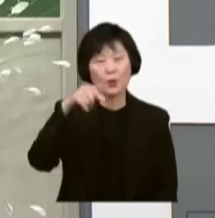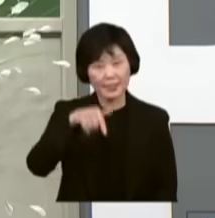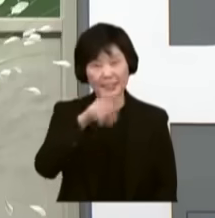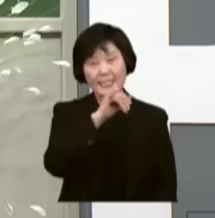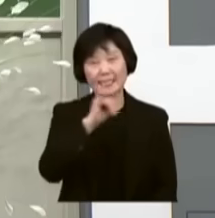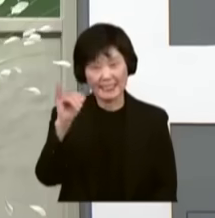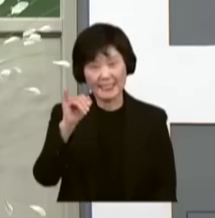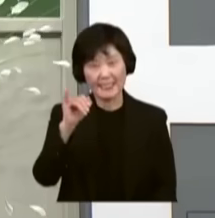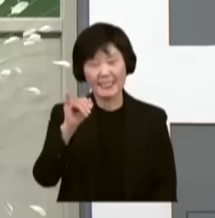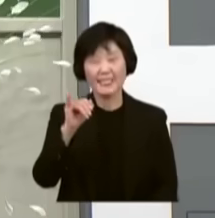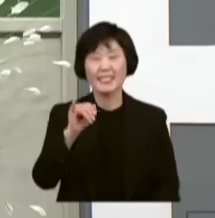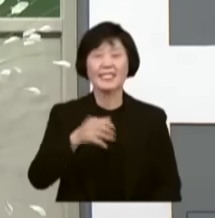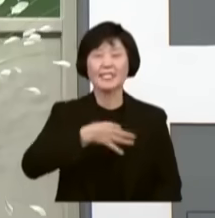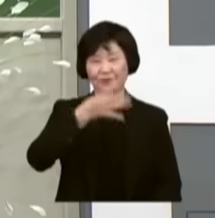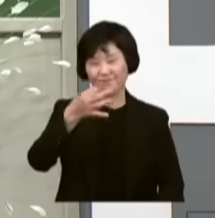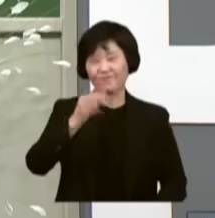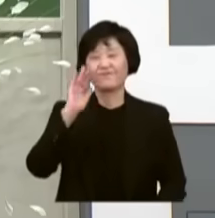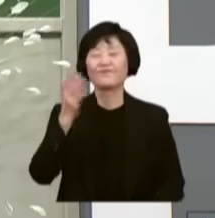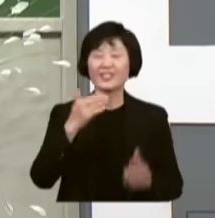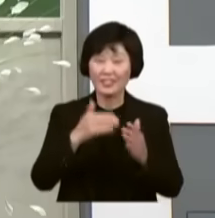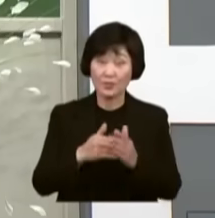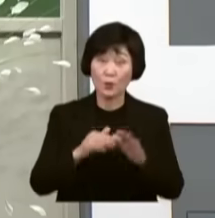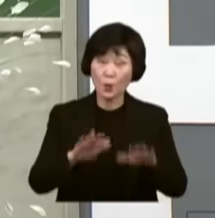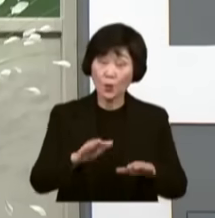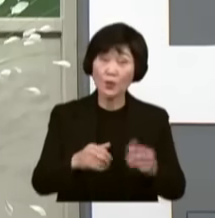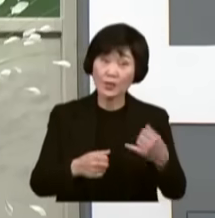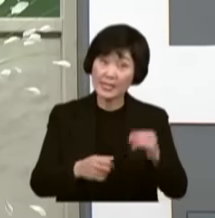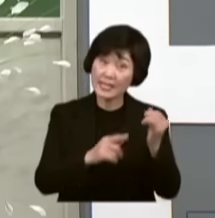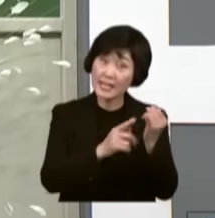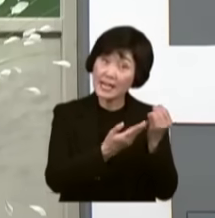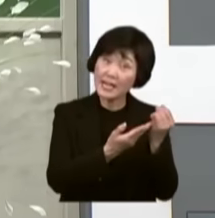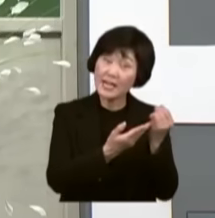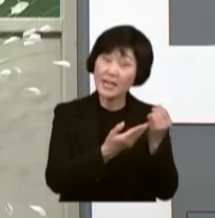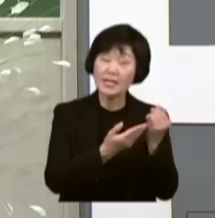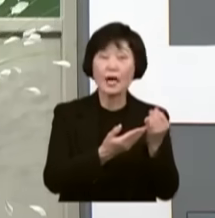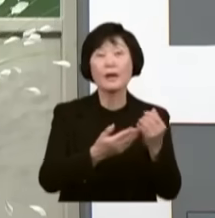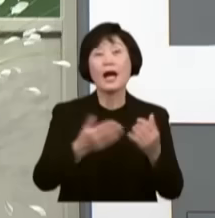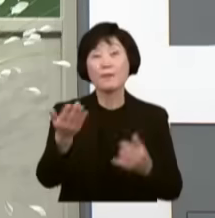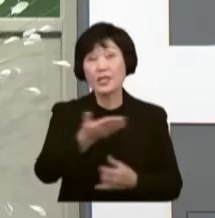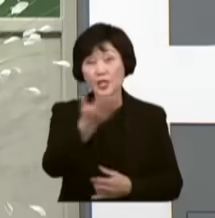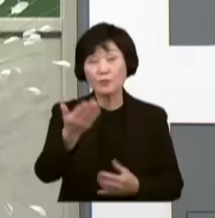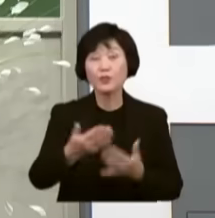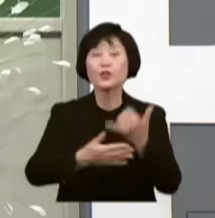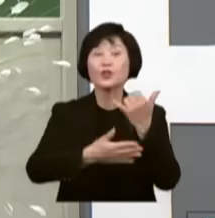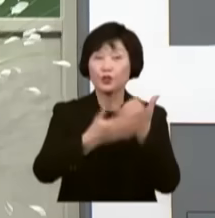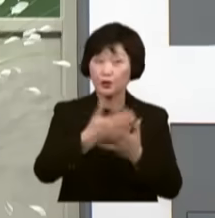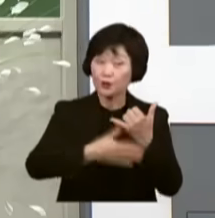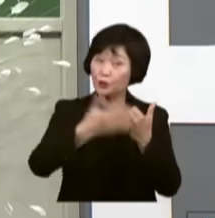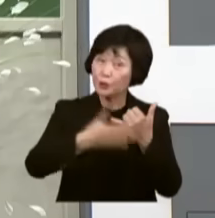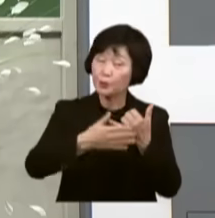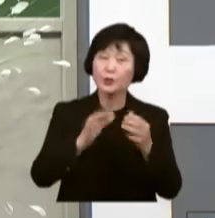저 수민 씨하고 같이 나왔는데 수민 씨가 아마 저 유튜브를 통해서 두 분 활동하시는 거 많이 네. 보셨을 거예요. 그런데